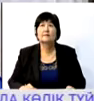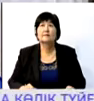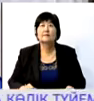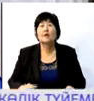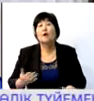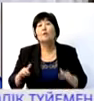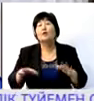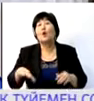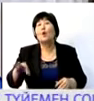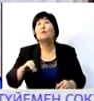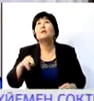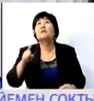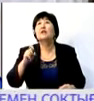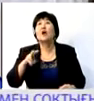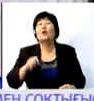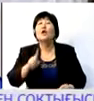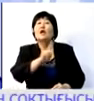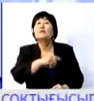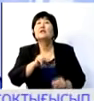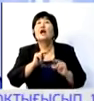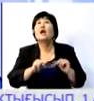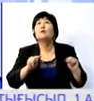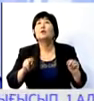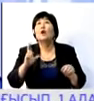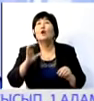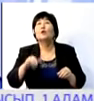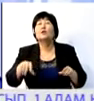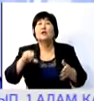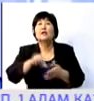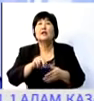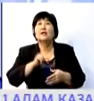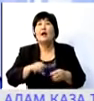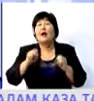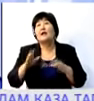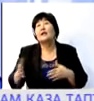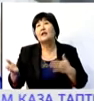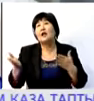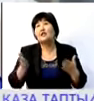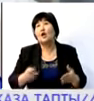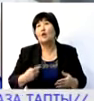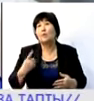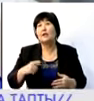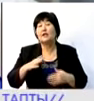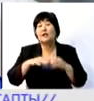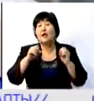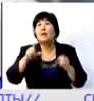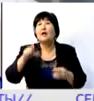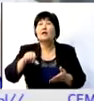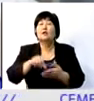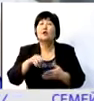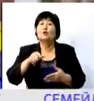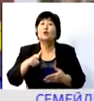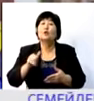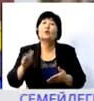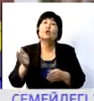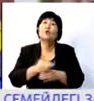Бұл шараға облыстық психологиялық, медициналық, педагогикалық консультация орталығының қызметкерлері арнайы шақыртылған. Білікті мамандар сәбилер арасындағы тұтығуды жою мен